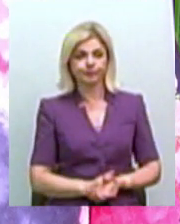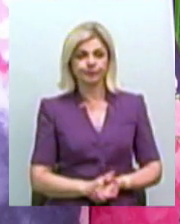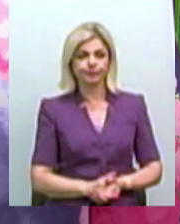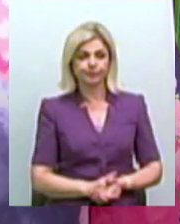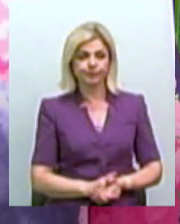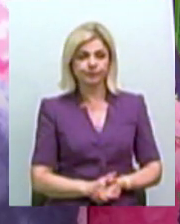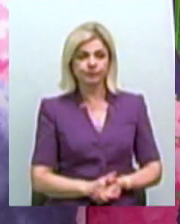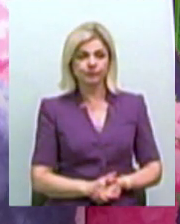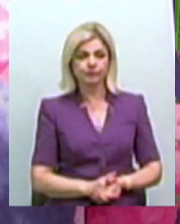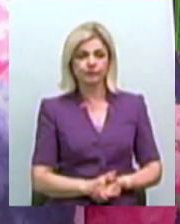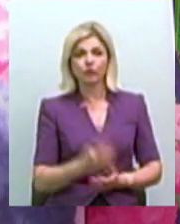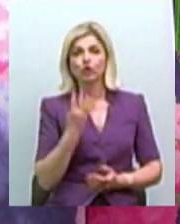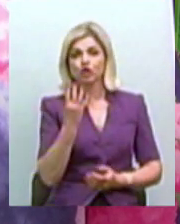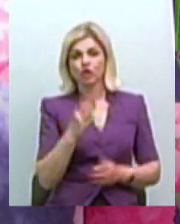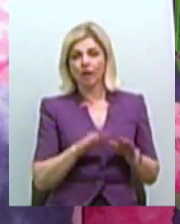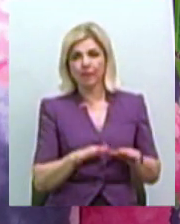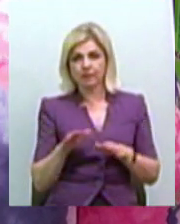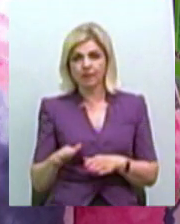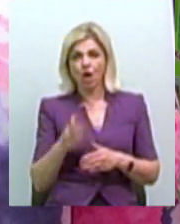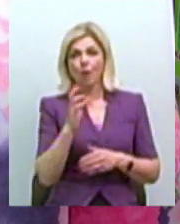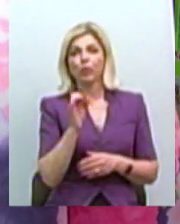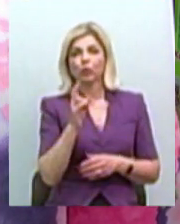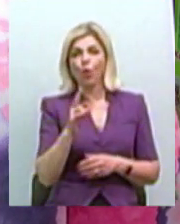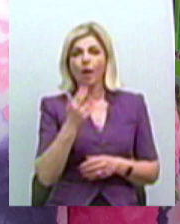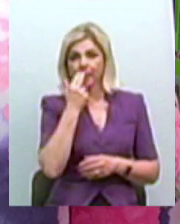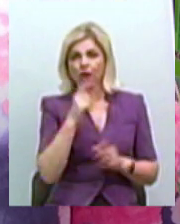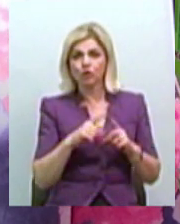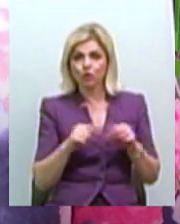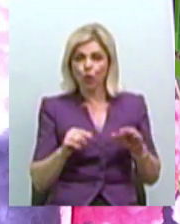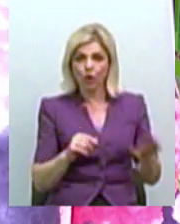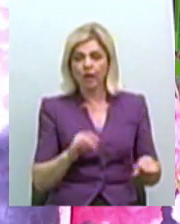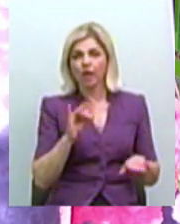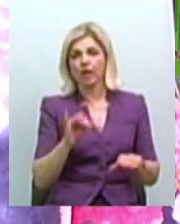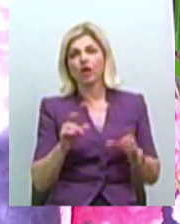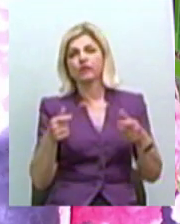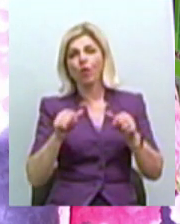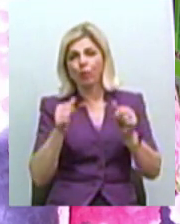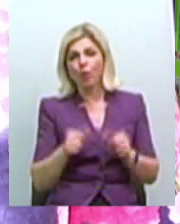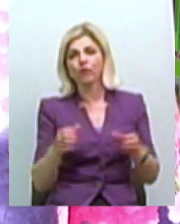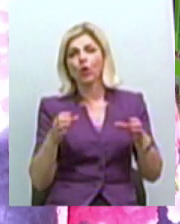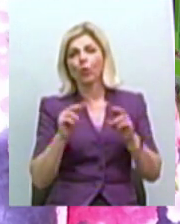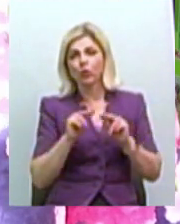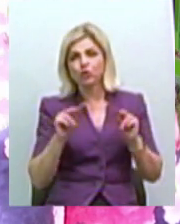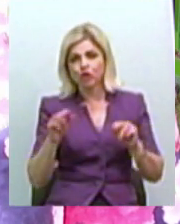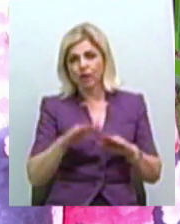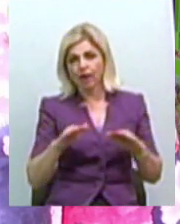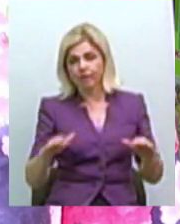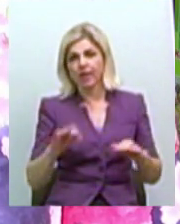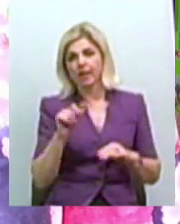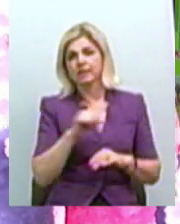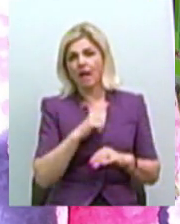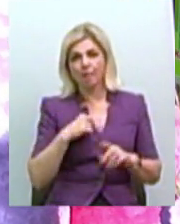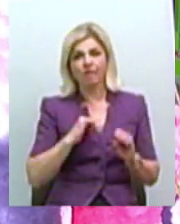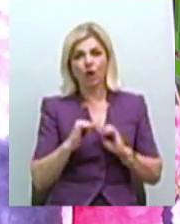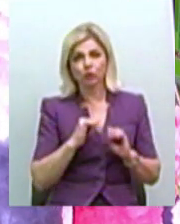розташовані контейнери у чотирьох місцях, у блоках молодшої школи. Сформована група із учнів самоврядування, які розповідають дітям, як правильно